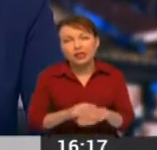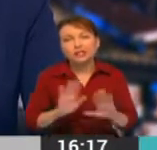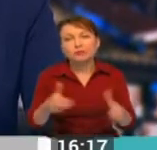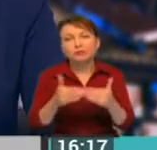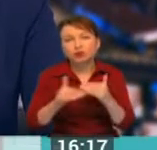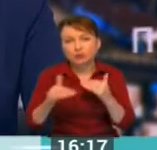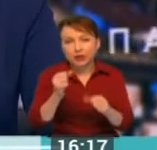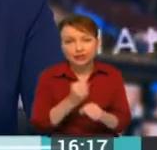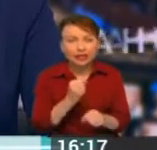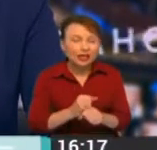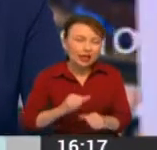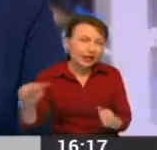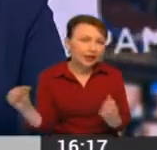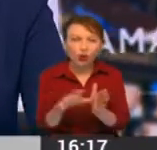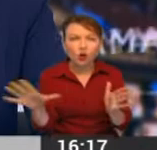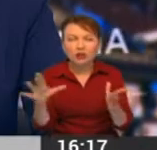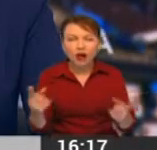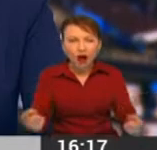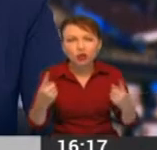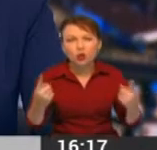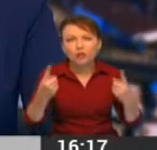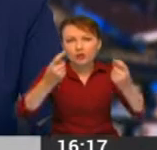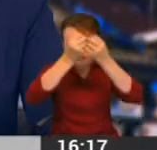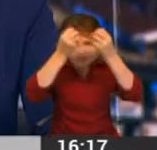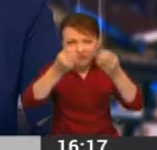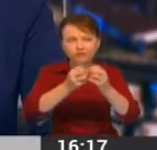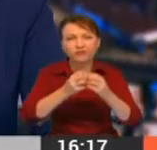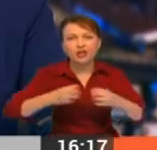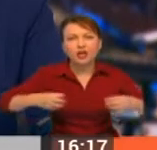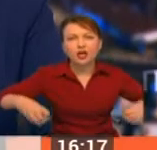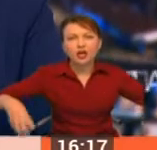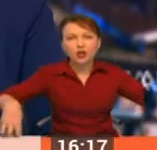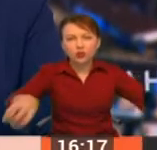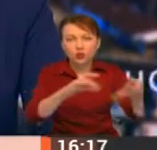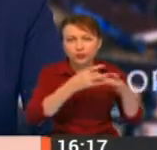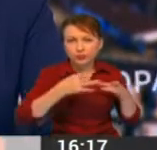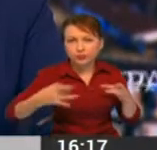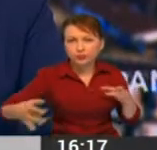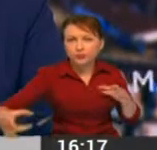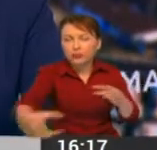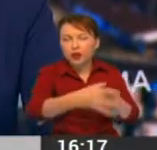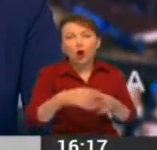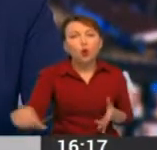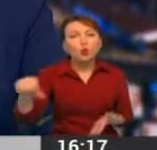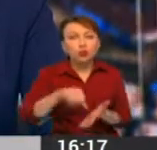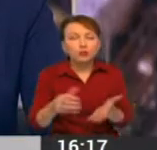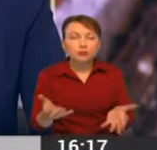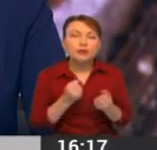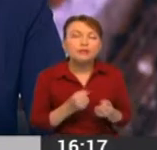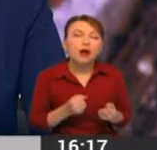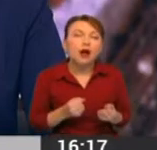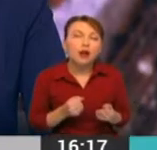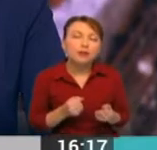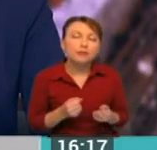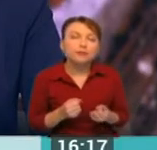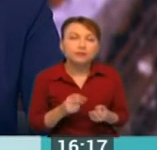сделали рекорд такого огромного венка из украинских веночков, в котором принимали участие те, кто...